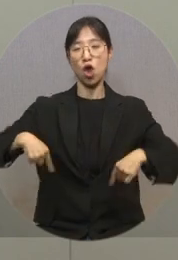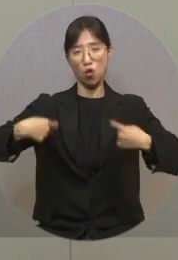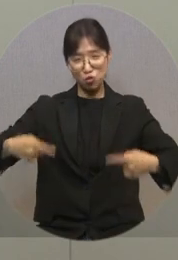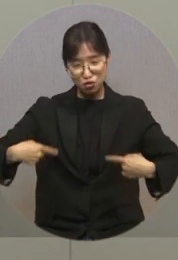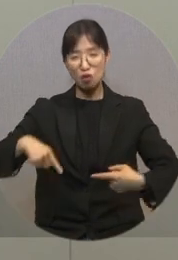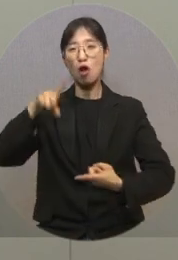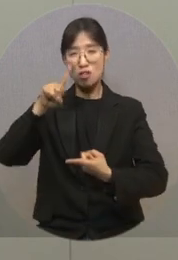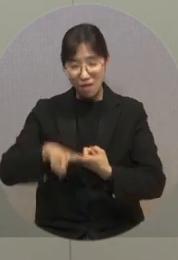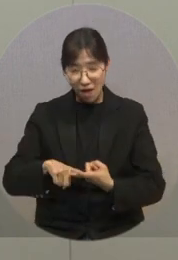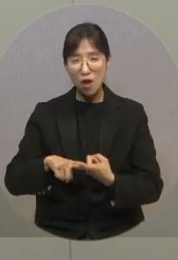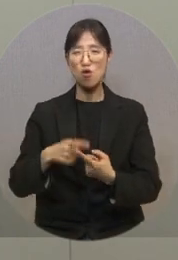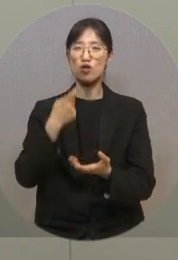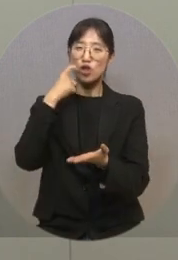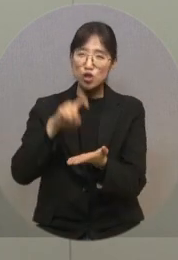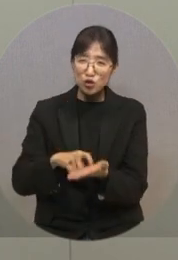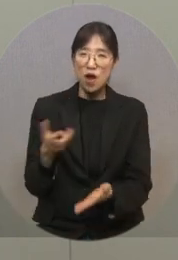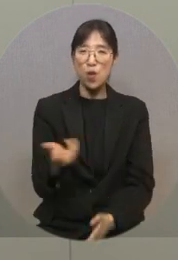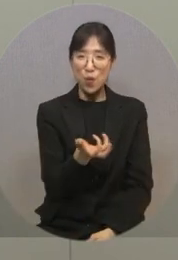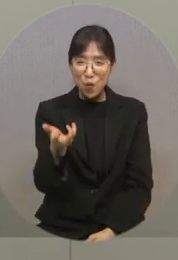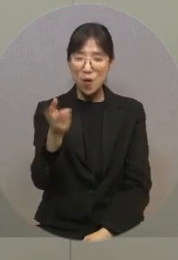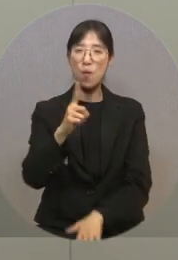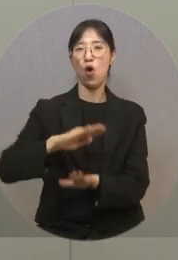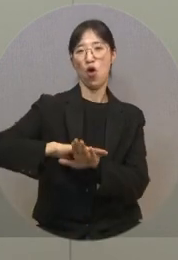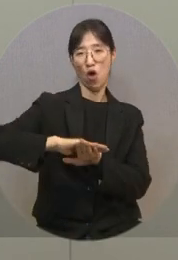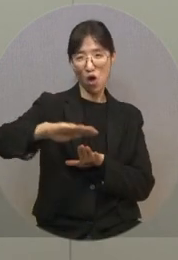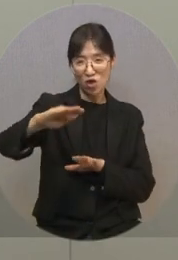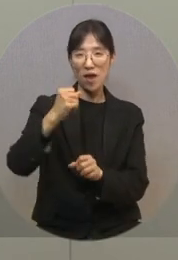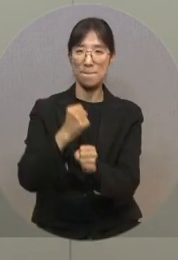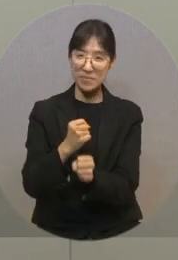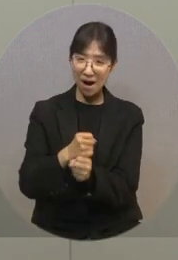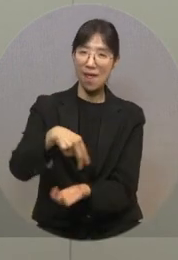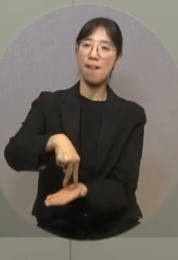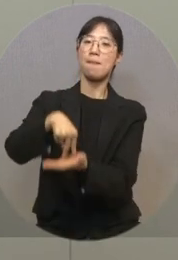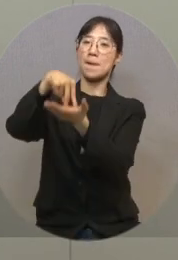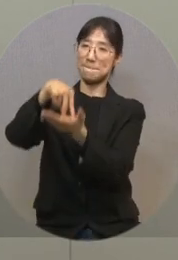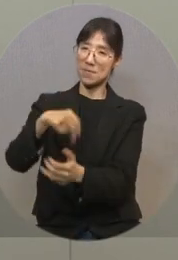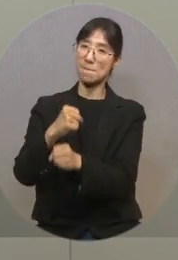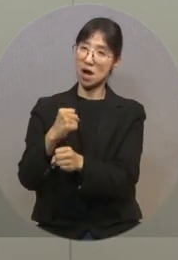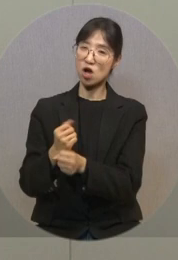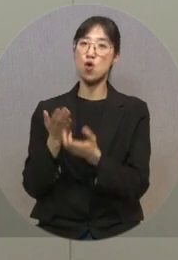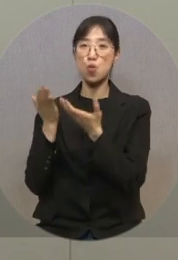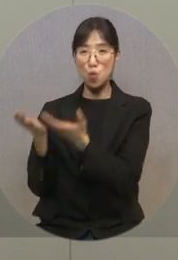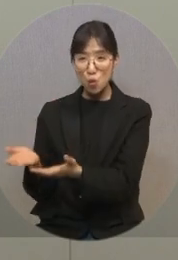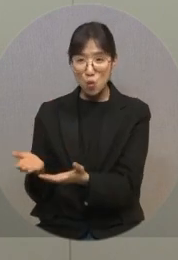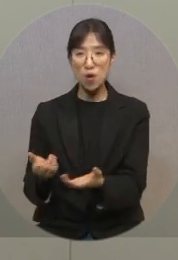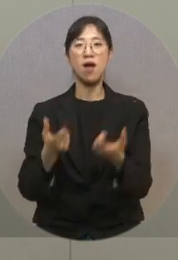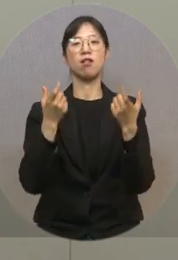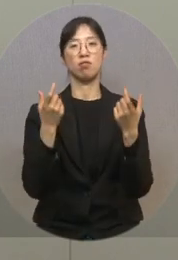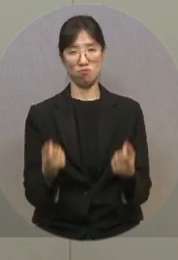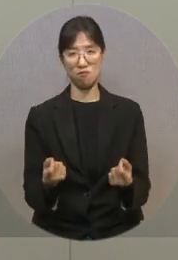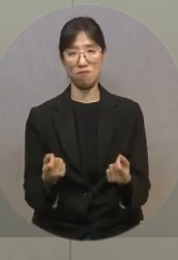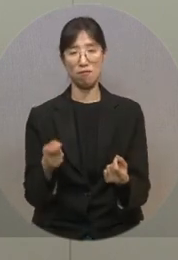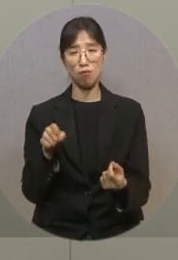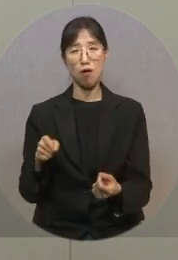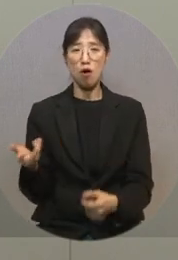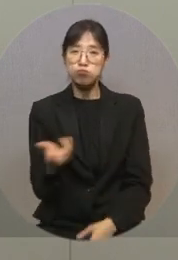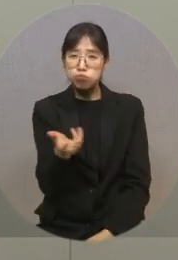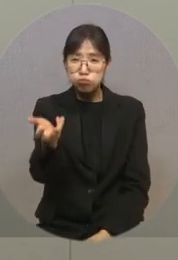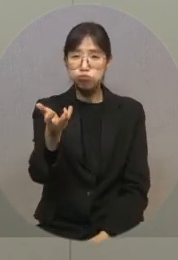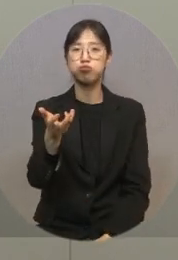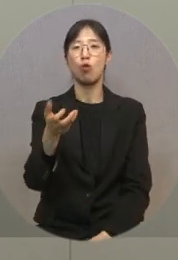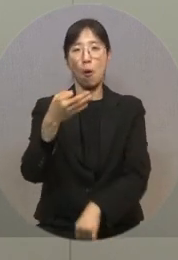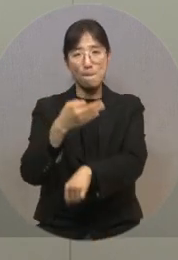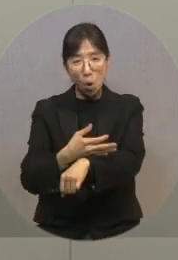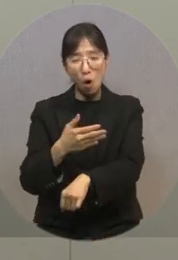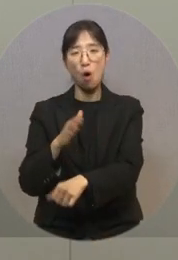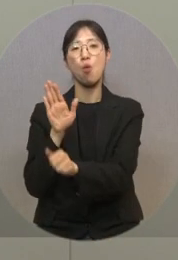타시고 조금 더 쉽게끔 하기 위해서 경사로를 만들고 엘리베이터를 만드는 것처럼 그런 걸 저희가 물리적 이동권을 확보를 해주고